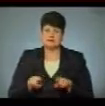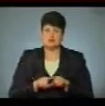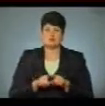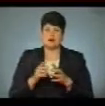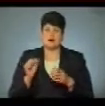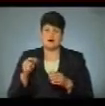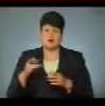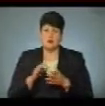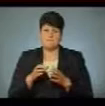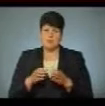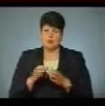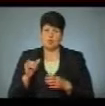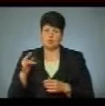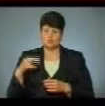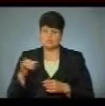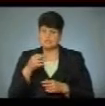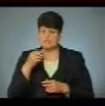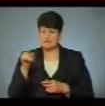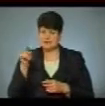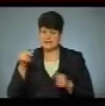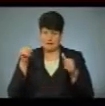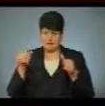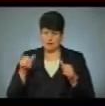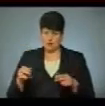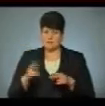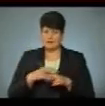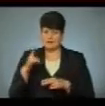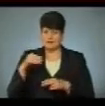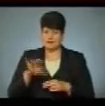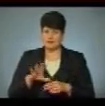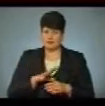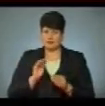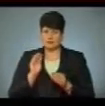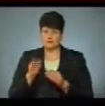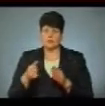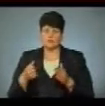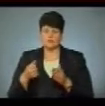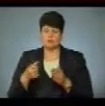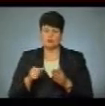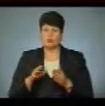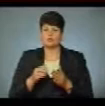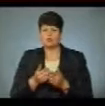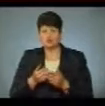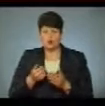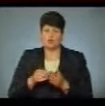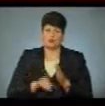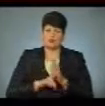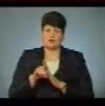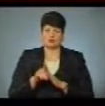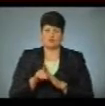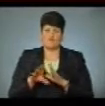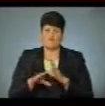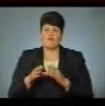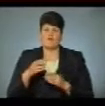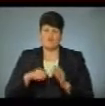Олег Удич повідомив, що їхній білборд без вихідних даних був розміщений до початку передвиборчої кампанії після з'їзду їхньої партії.